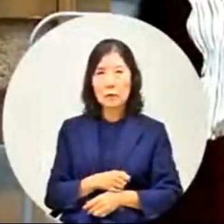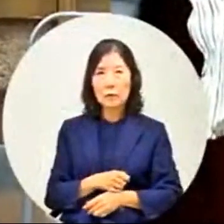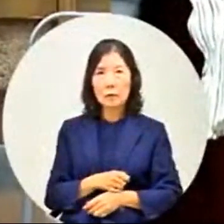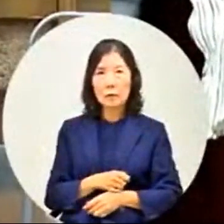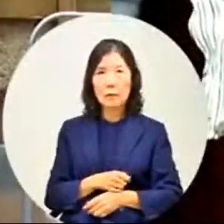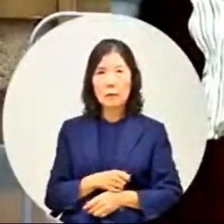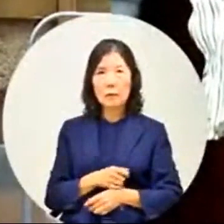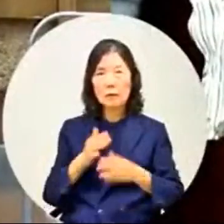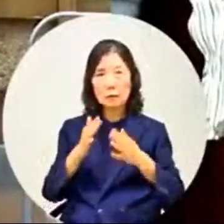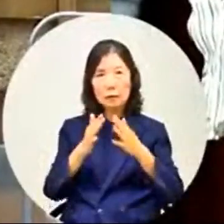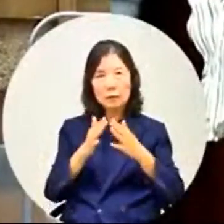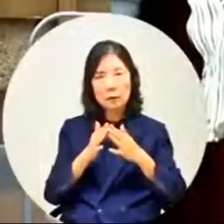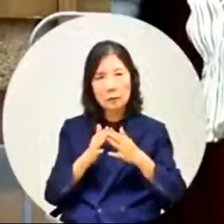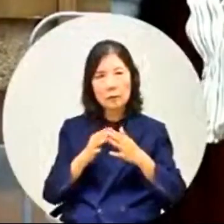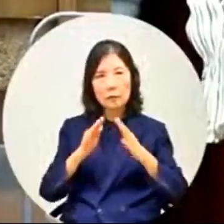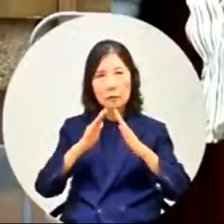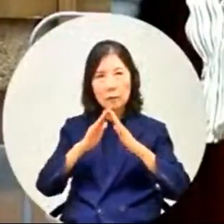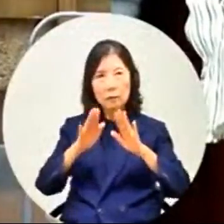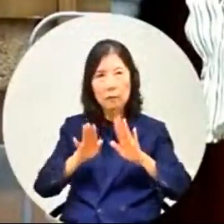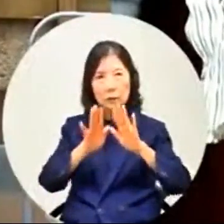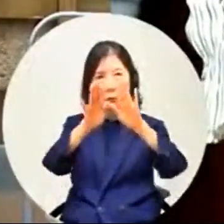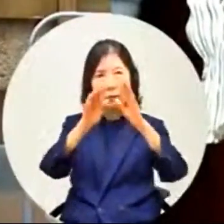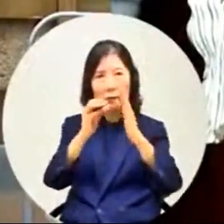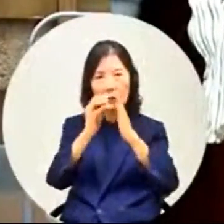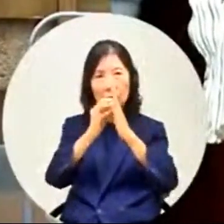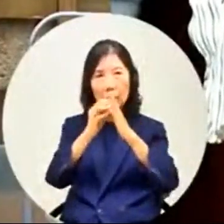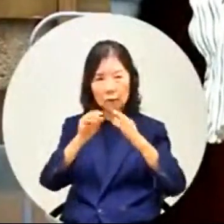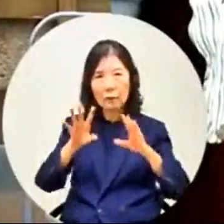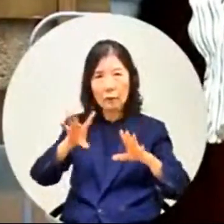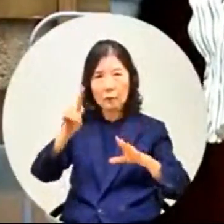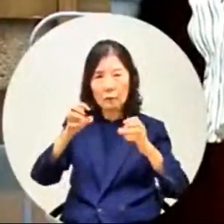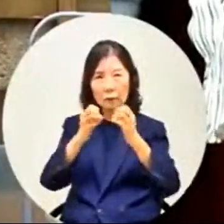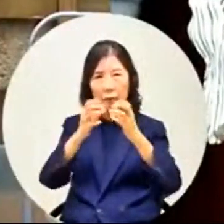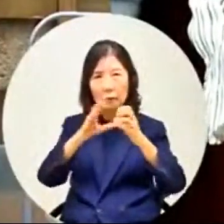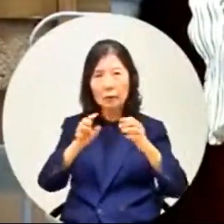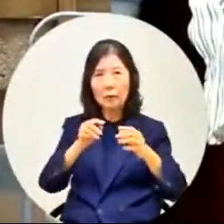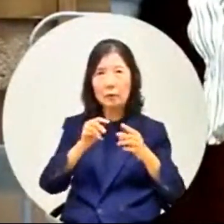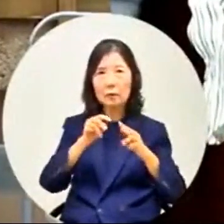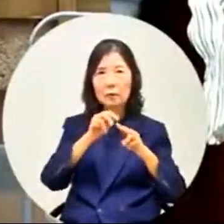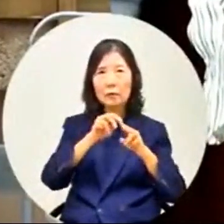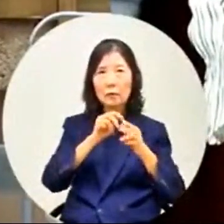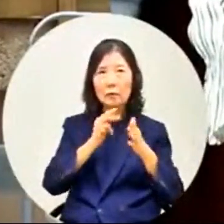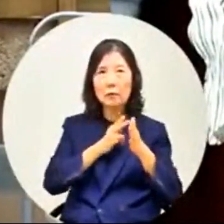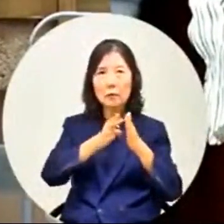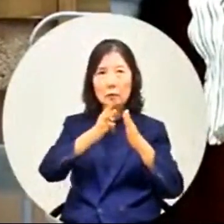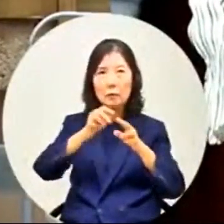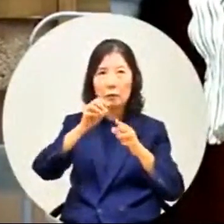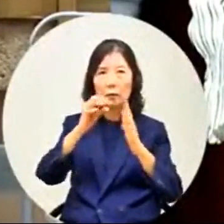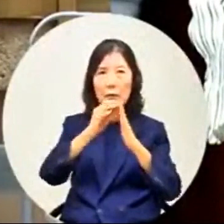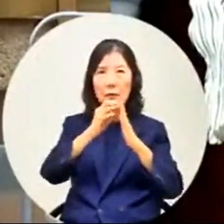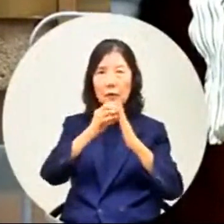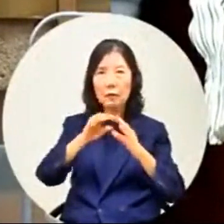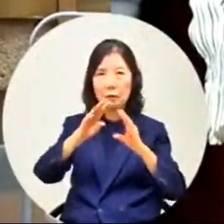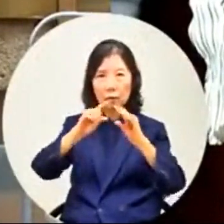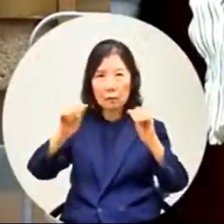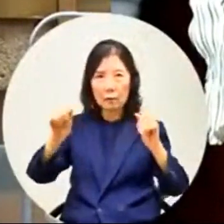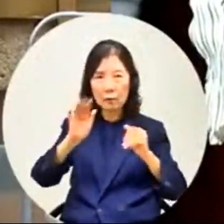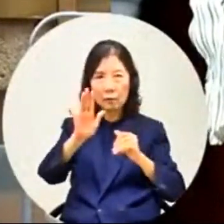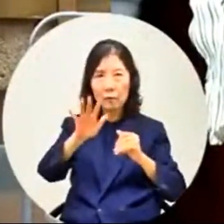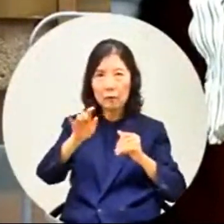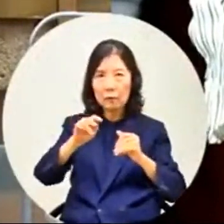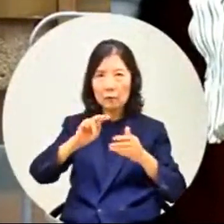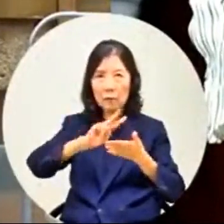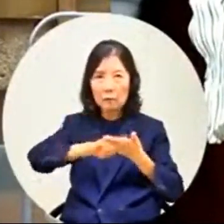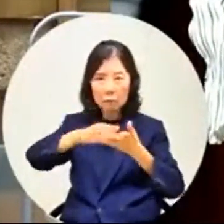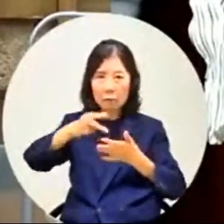应该要跟那个都发局先协商啊。第二个小部分是台铁局所拥有的土地改为租用的